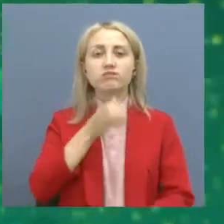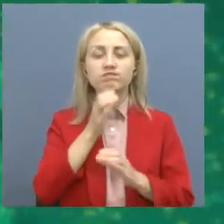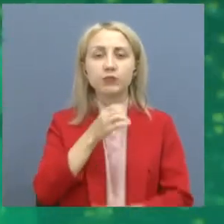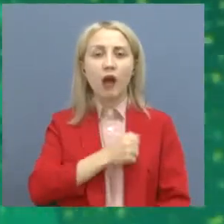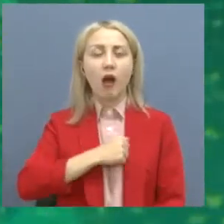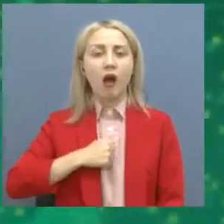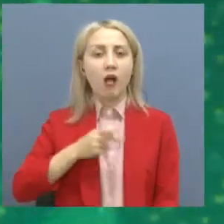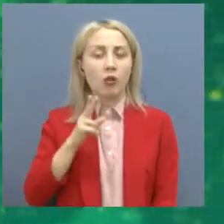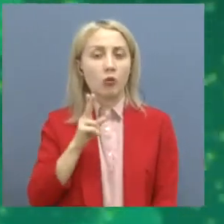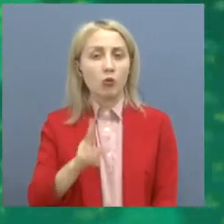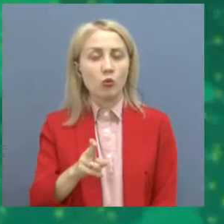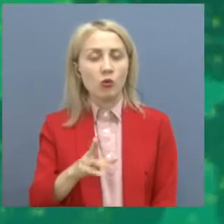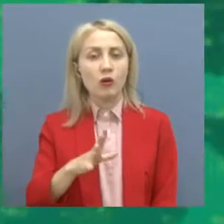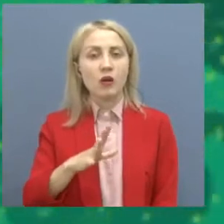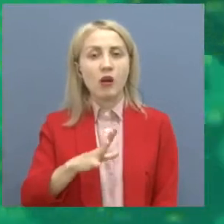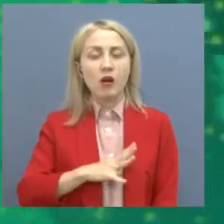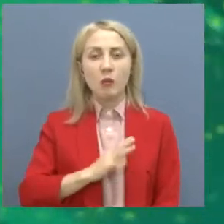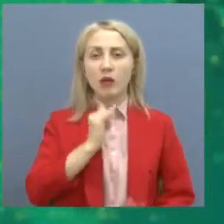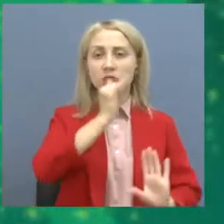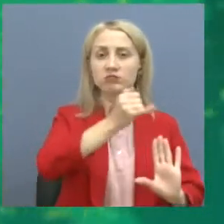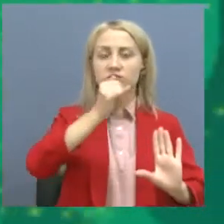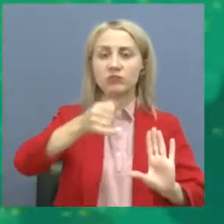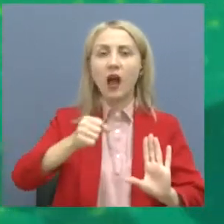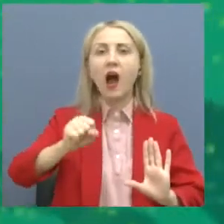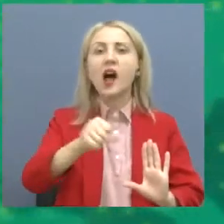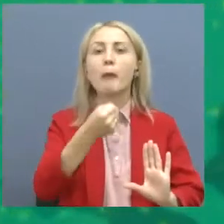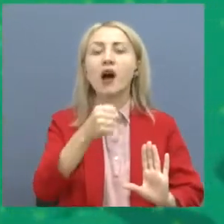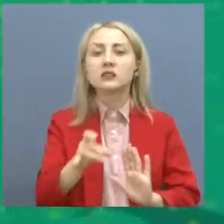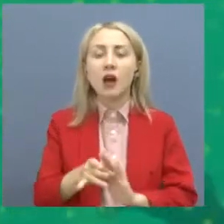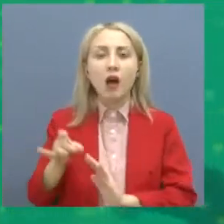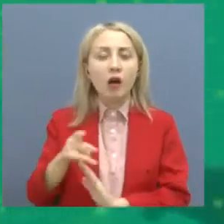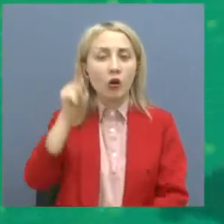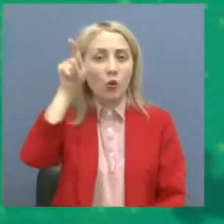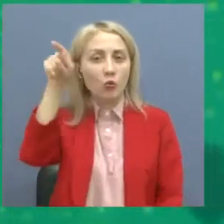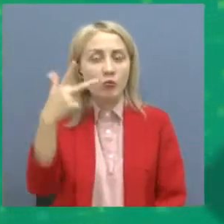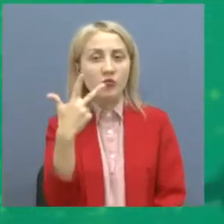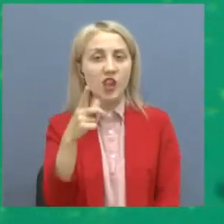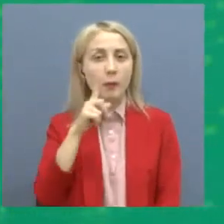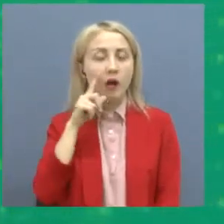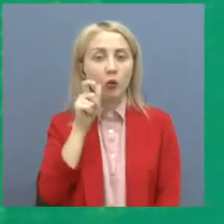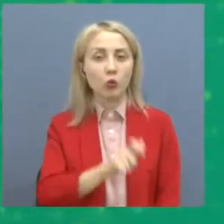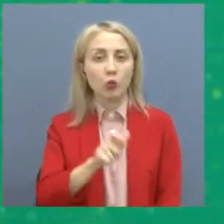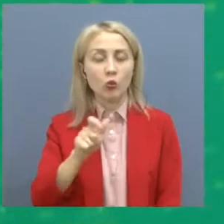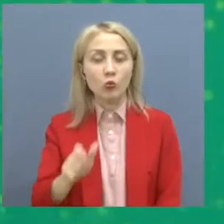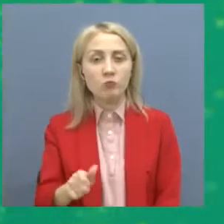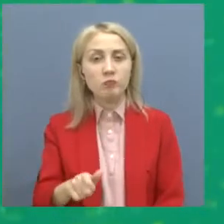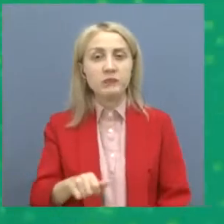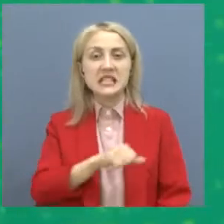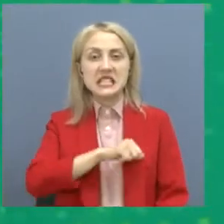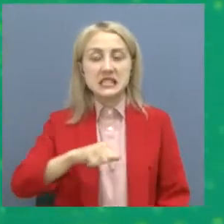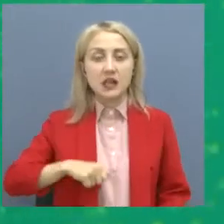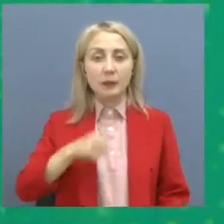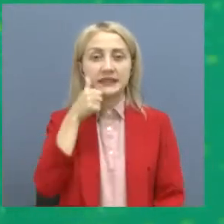жансақтау бөлімінде жатыр. Алкогольді сусын қолдан жасалған. Басарлық үш азаматтың заңсыз шағын цех ашып, ішімдік